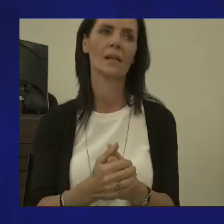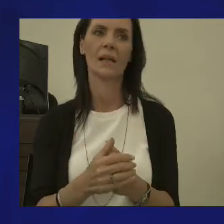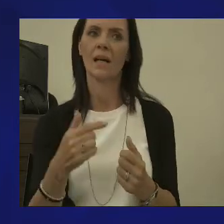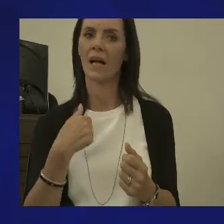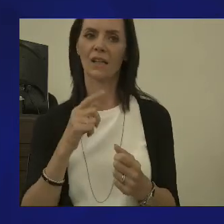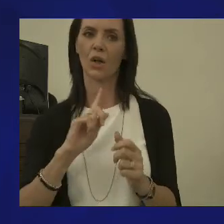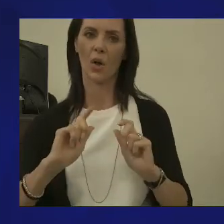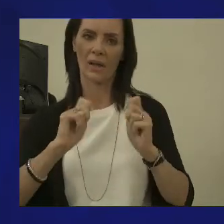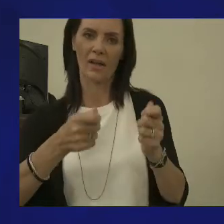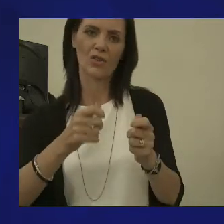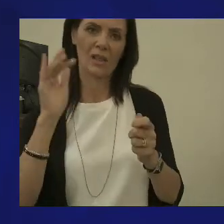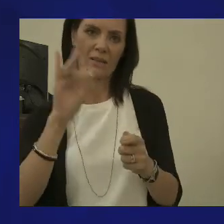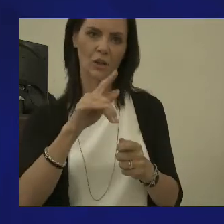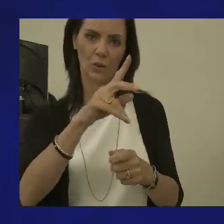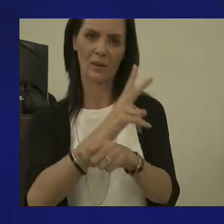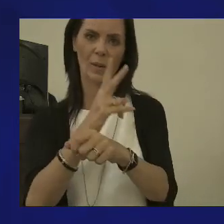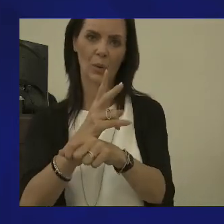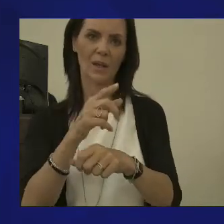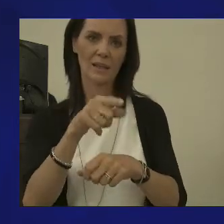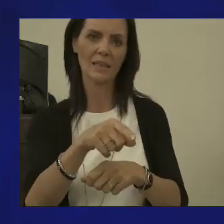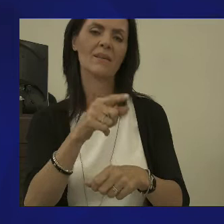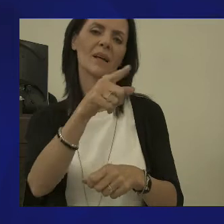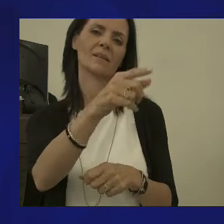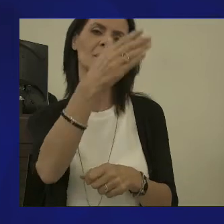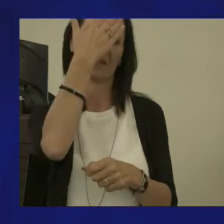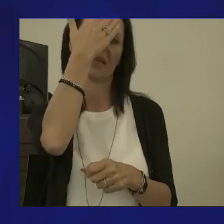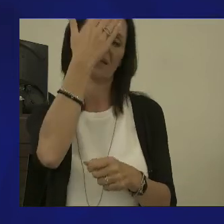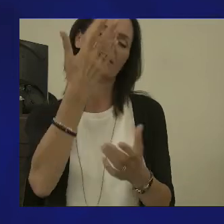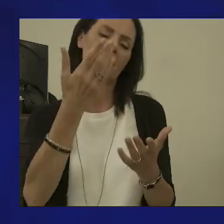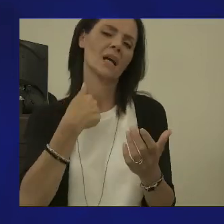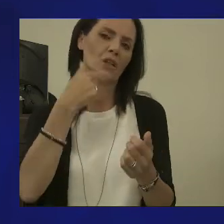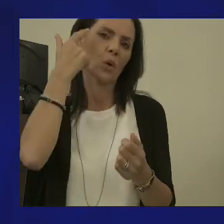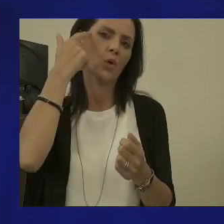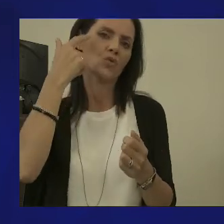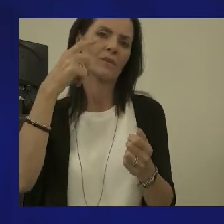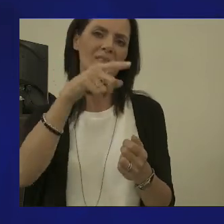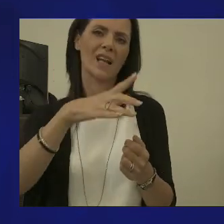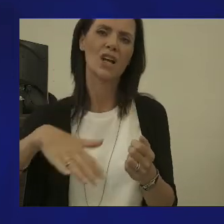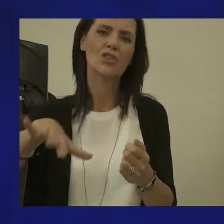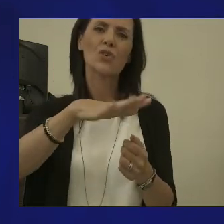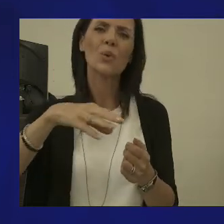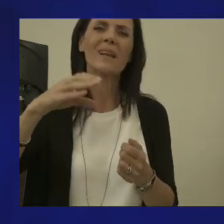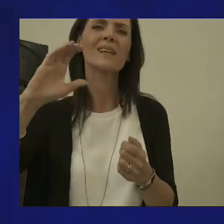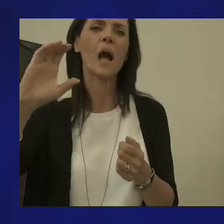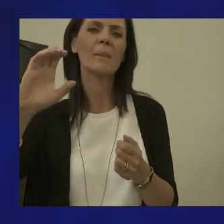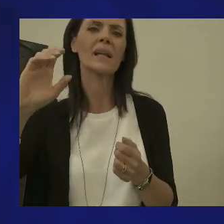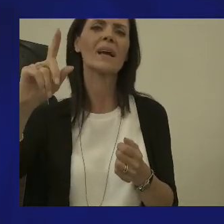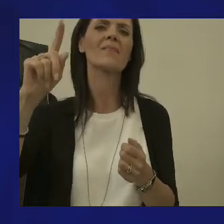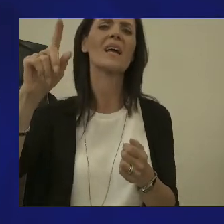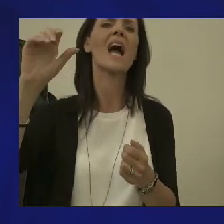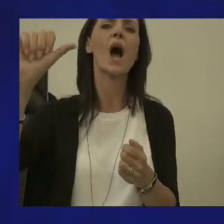על הפרויקט הזה, אבל אתם מכירים את עמדתי לגבי שכונת קרמליה, שכונת